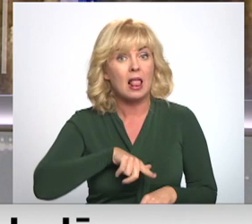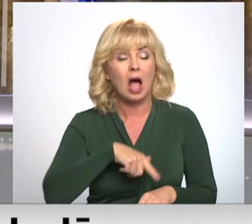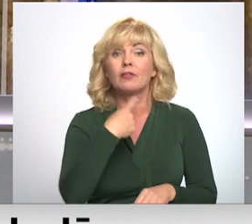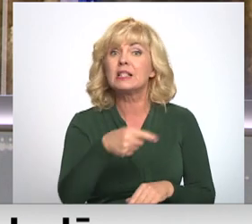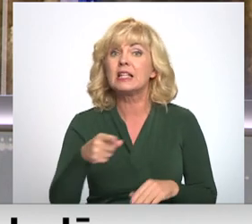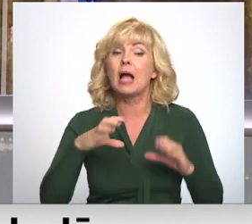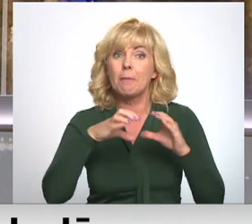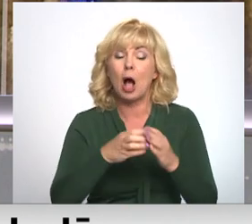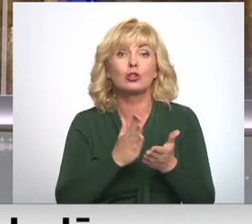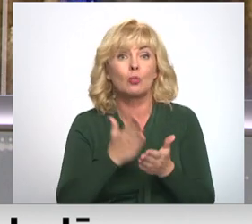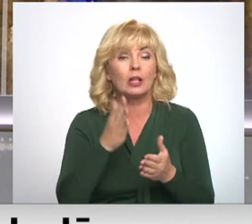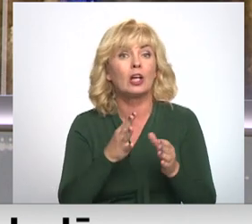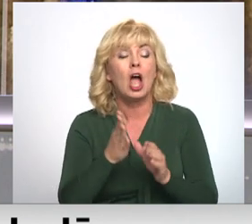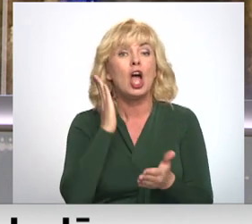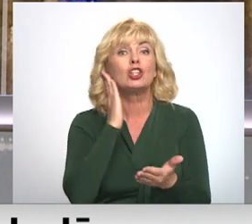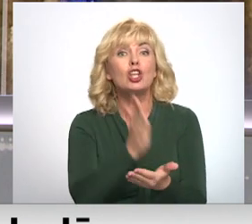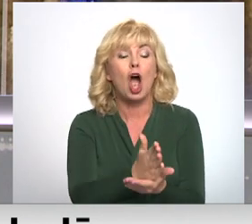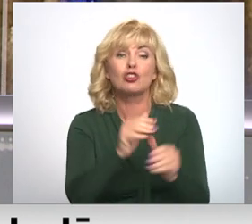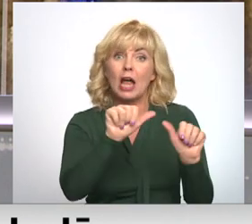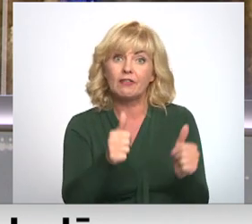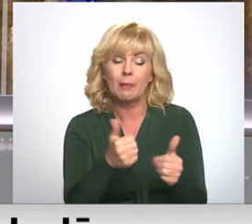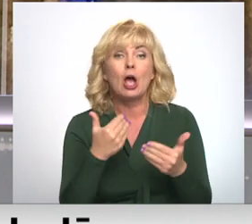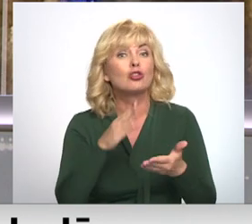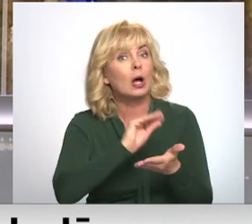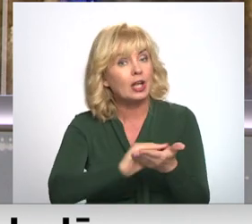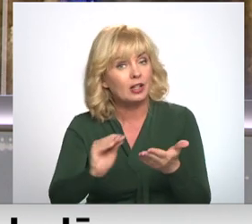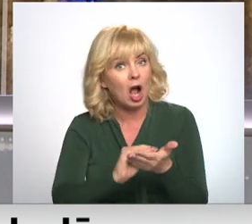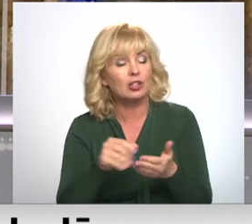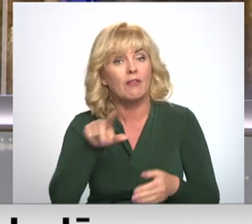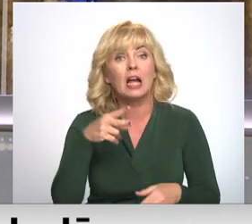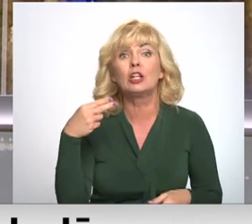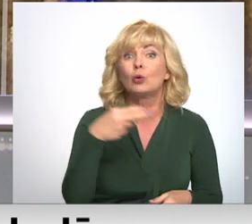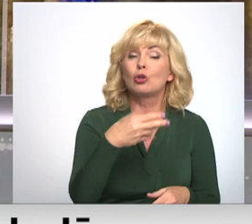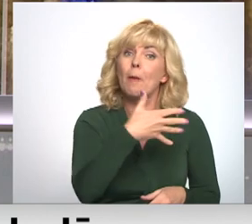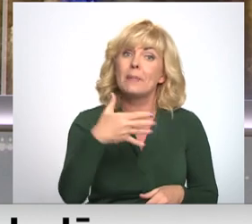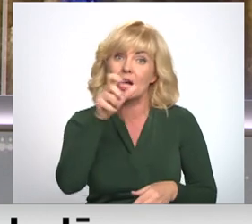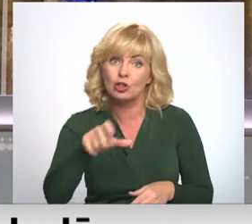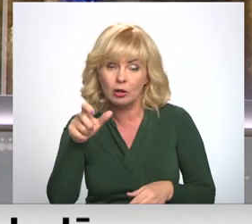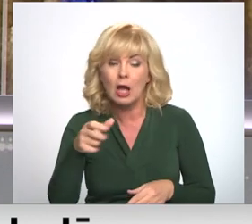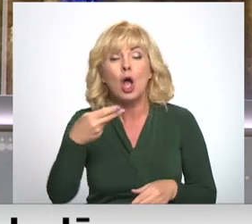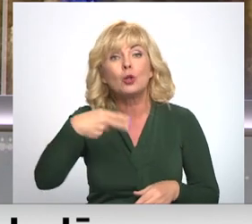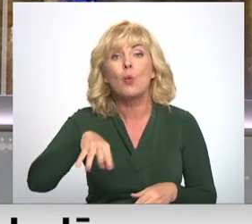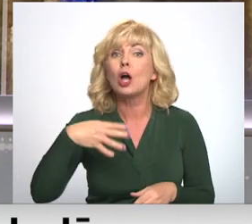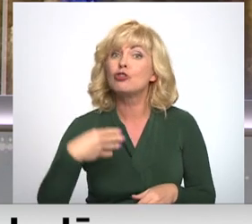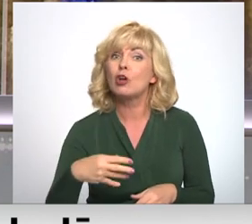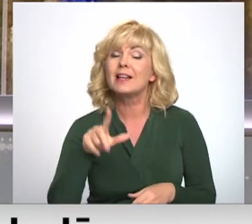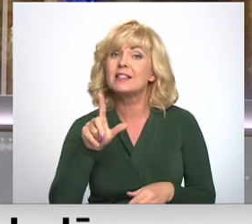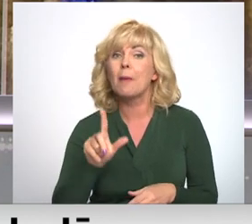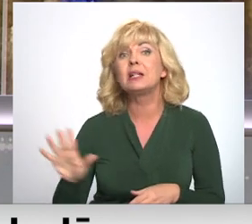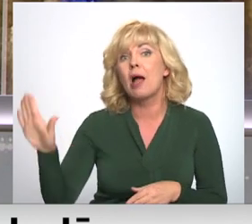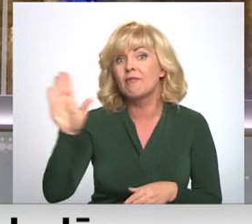pasaulē norisinājās tiešsaistes formātā, šodien rakstījuši vairāk nekā 2500 cilvēku no 47